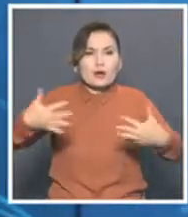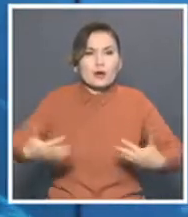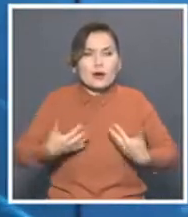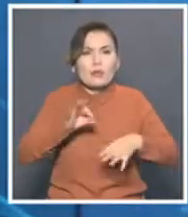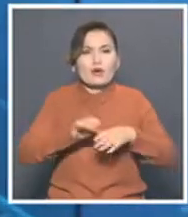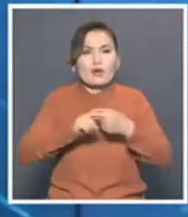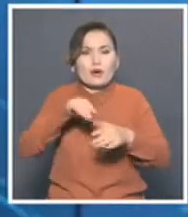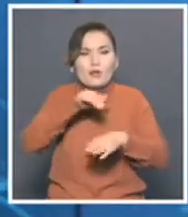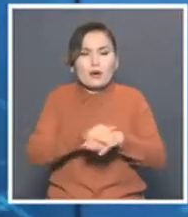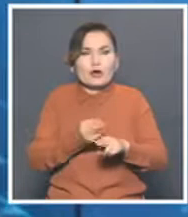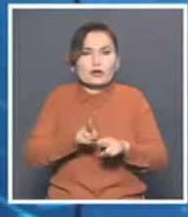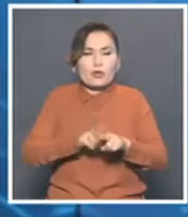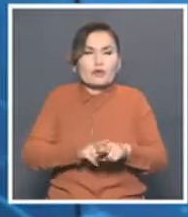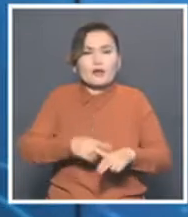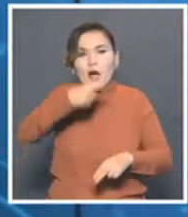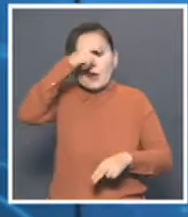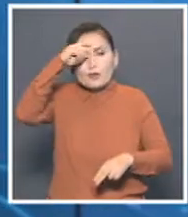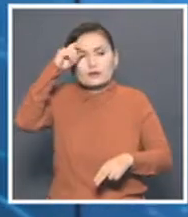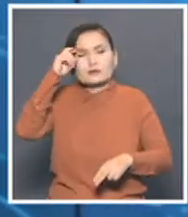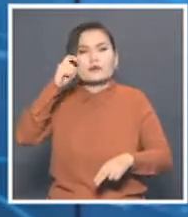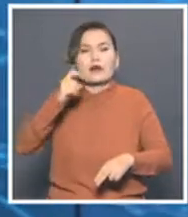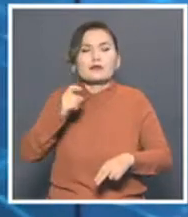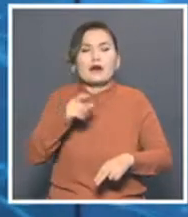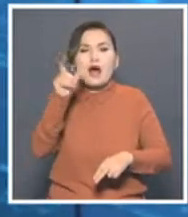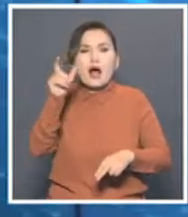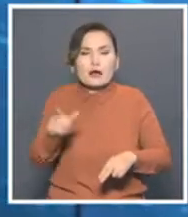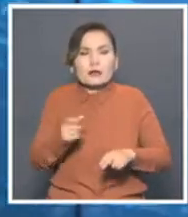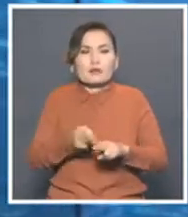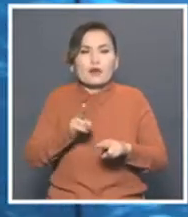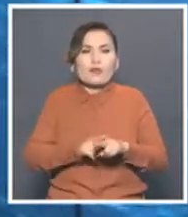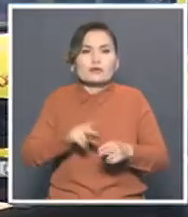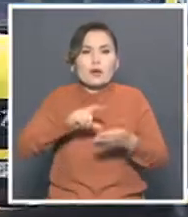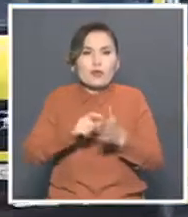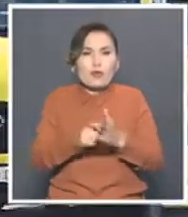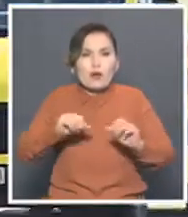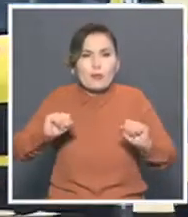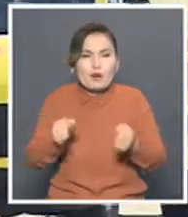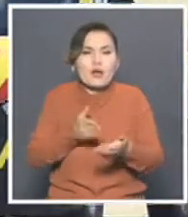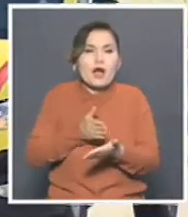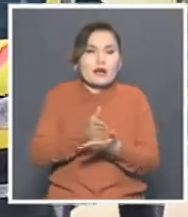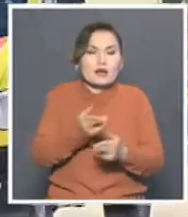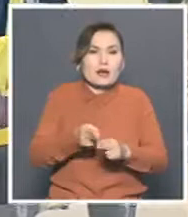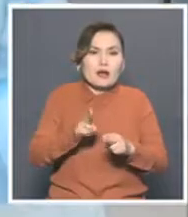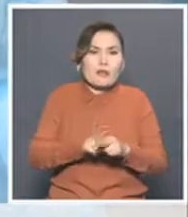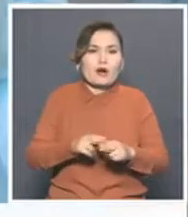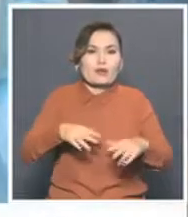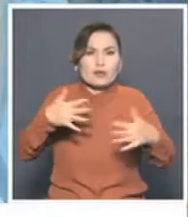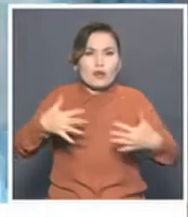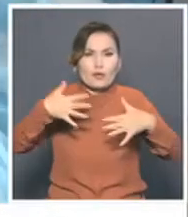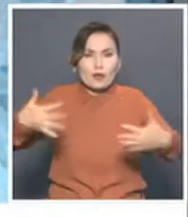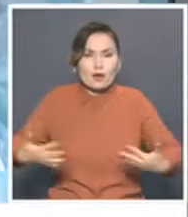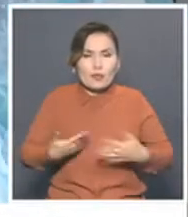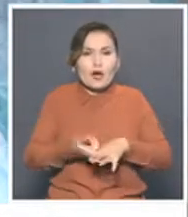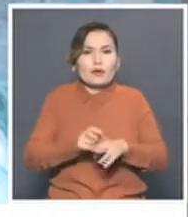келіп, кондиционермен мұздатылған ғимаратта адам ағзасы салқындайды, ал қайтадан ыстыққа шыққанда ағзадағы температура ауытқуға